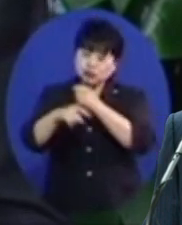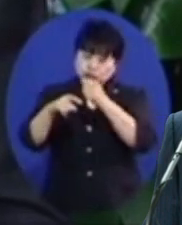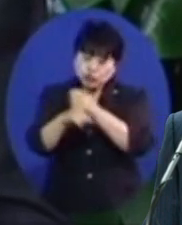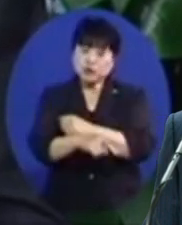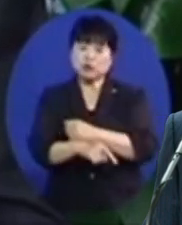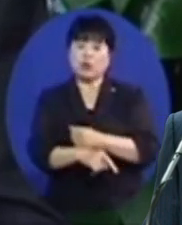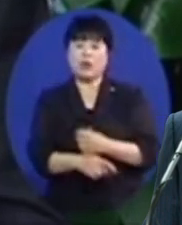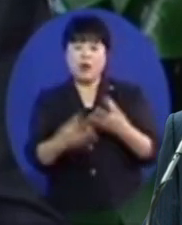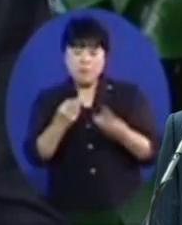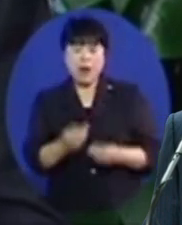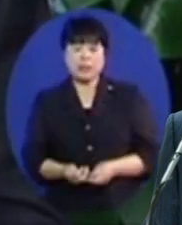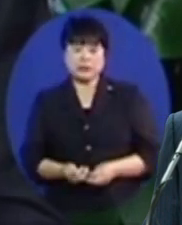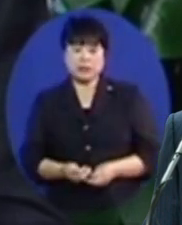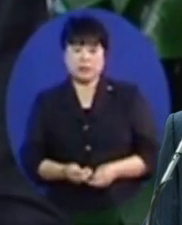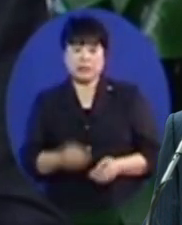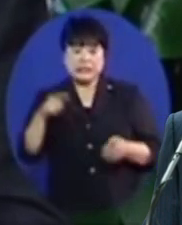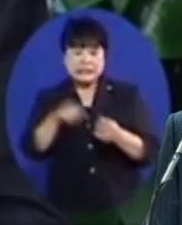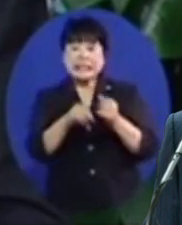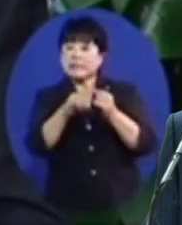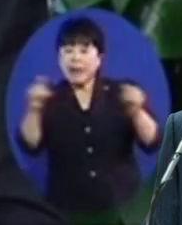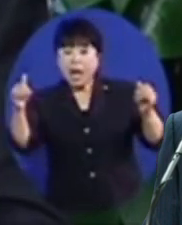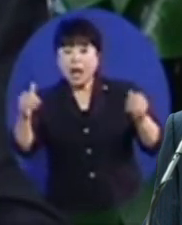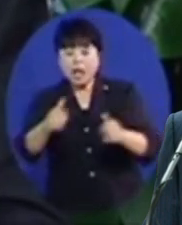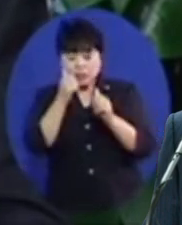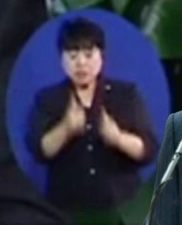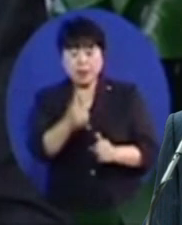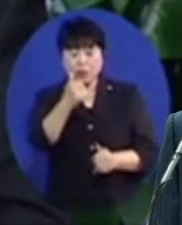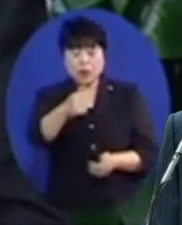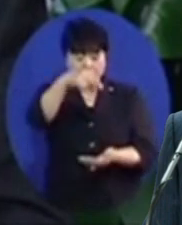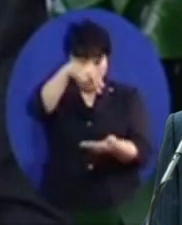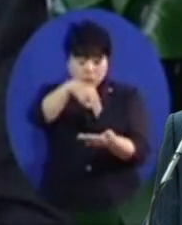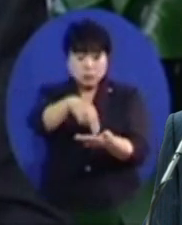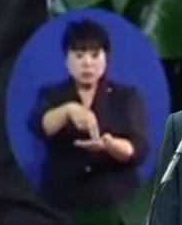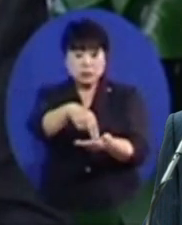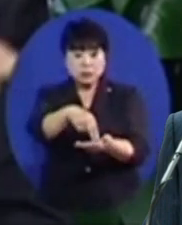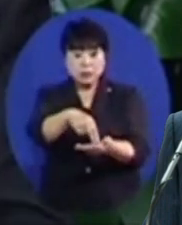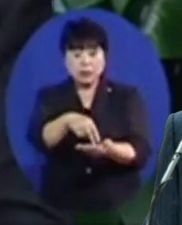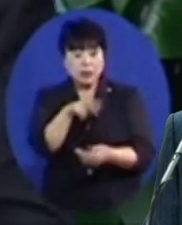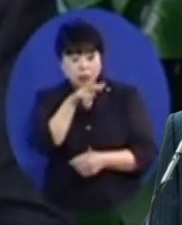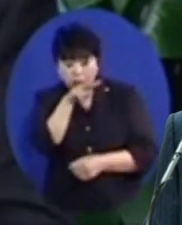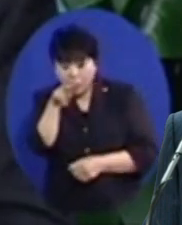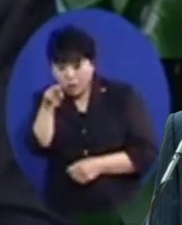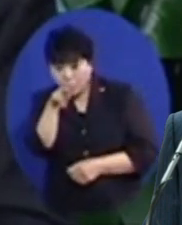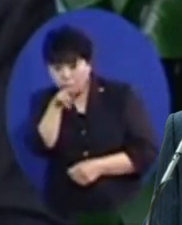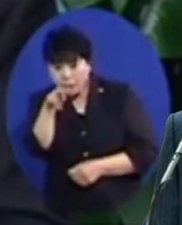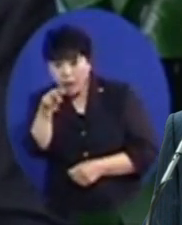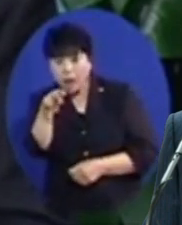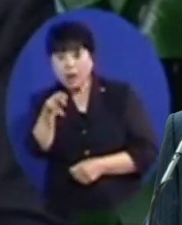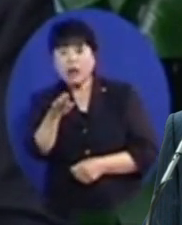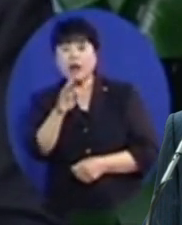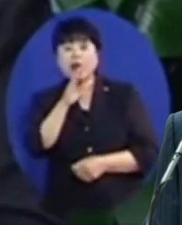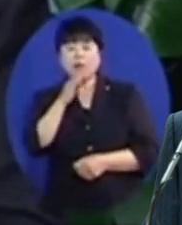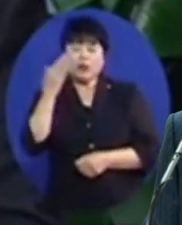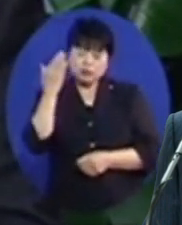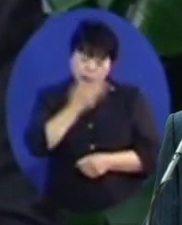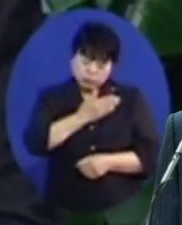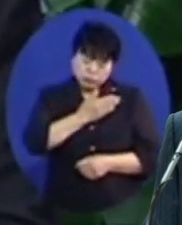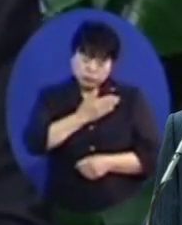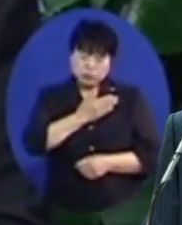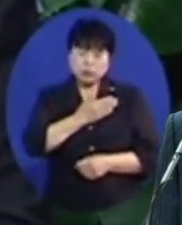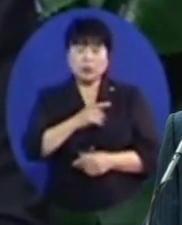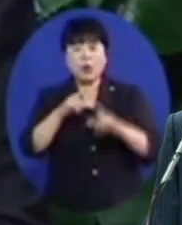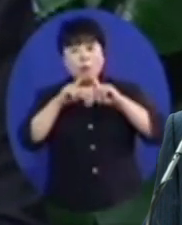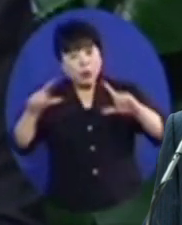무참하게 죽인 사람이 재판관 앞에 서서 증언대에 서서 보니까 너무나 순진하고